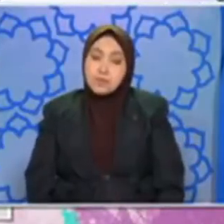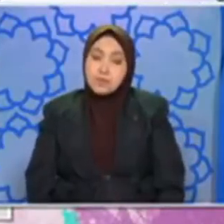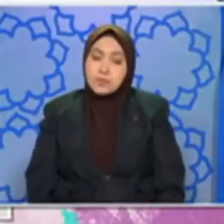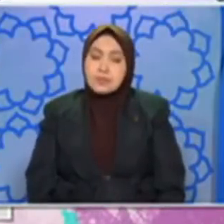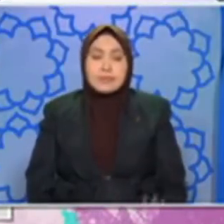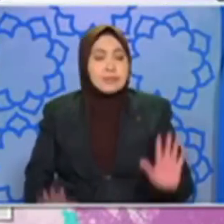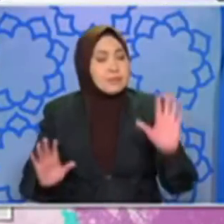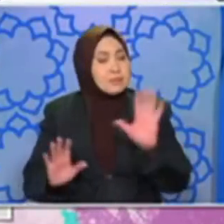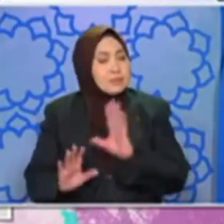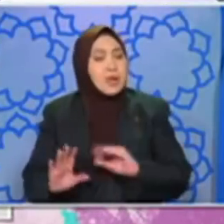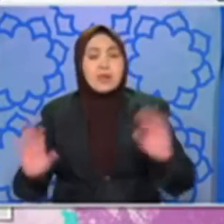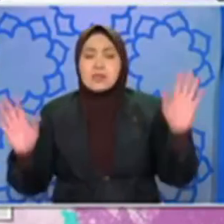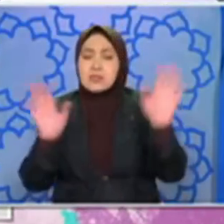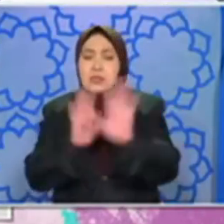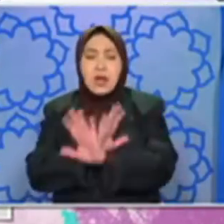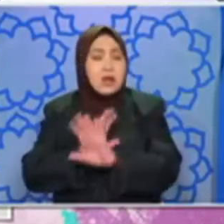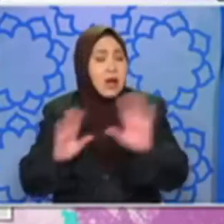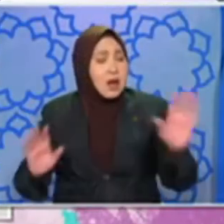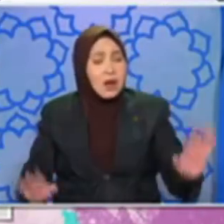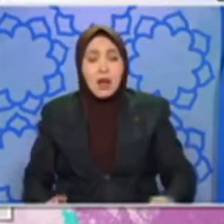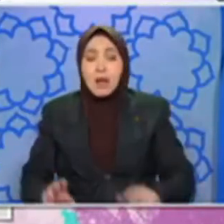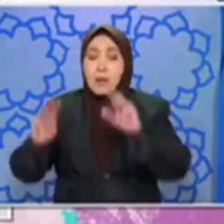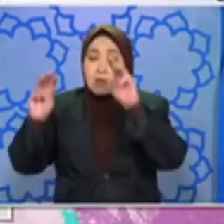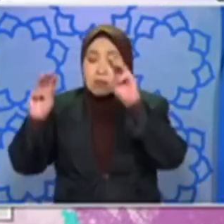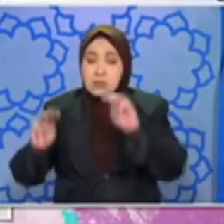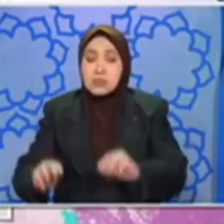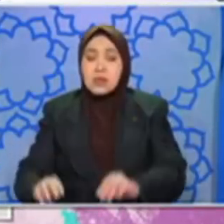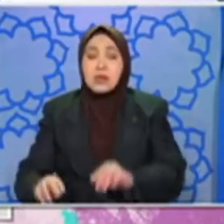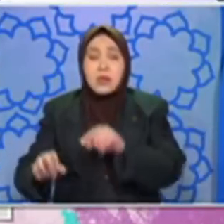ولا تقف ما